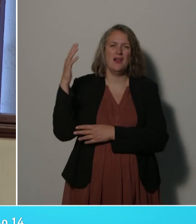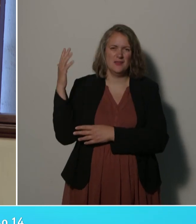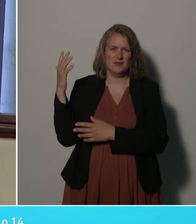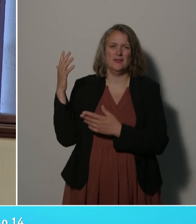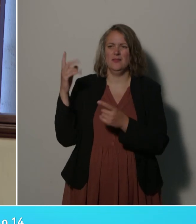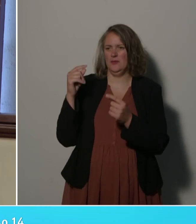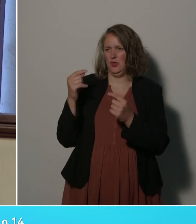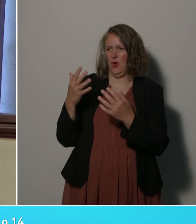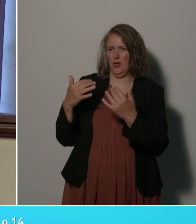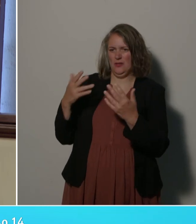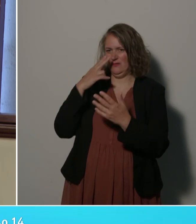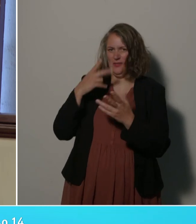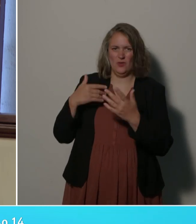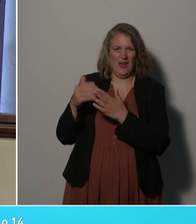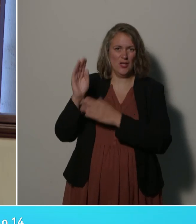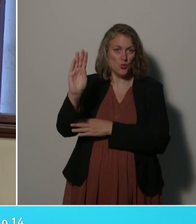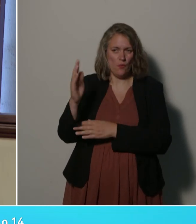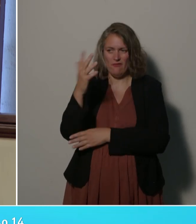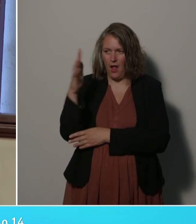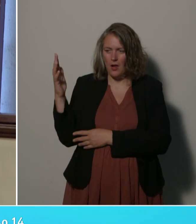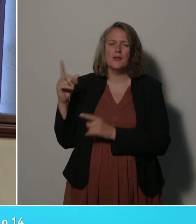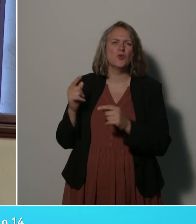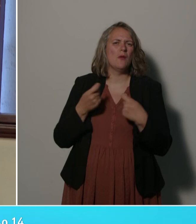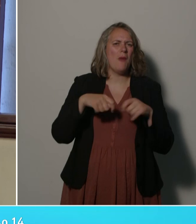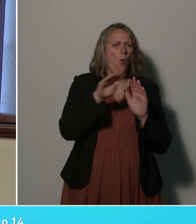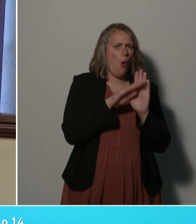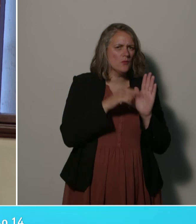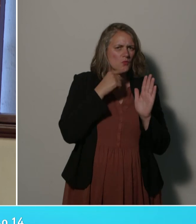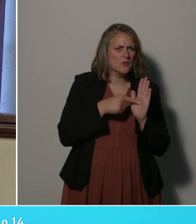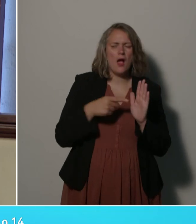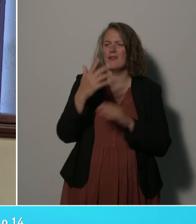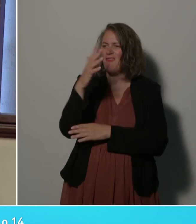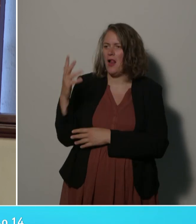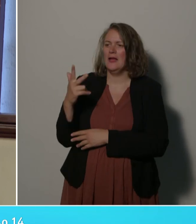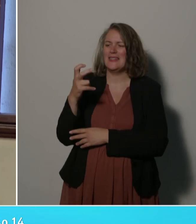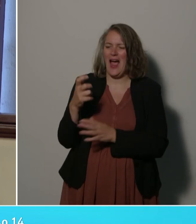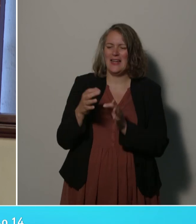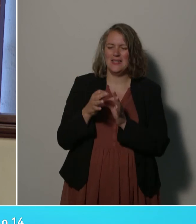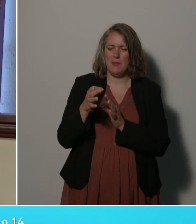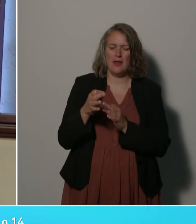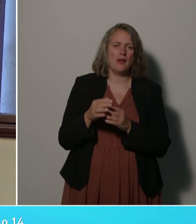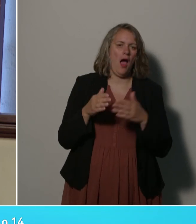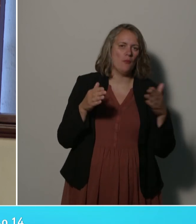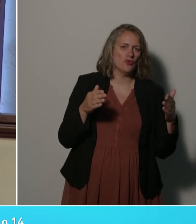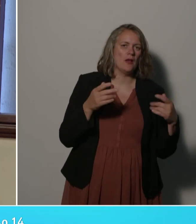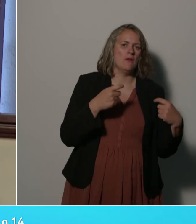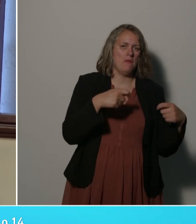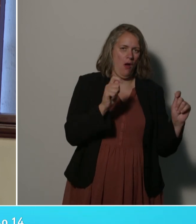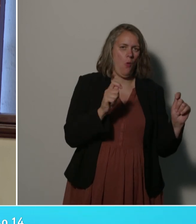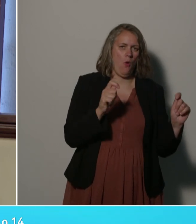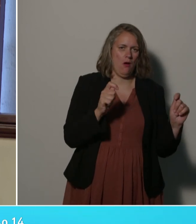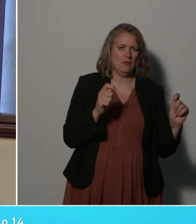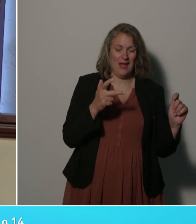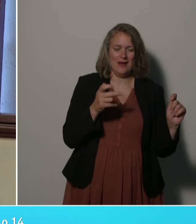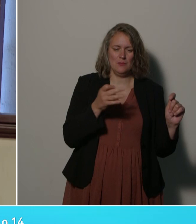Häuser herum darf es keinen Wald geben. Das ist völlig klar. Deswegen habe ich da auch im Stadtentwicklungsausschuss